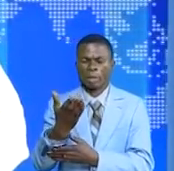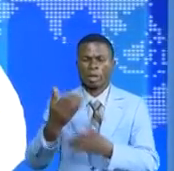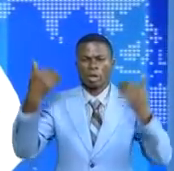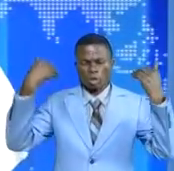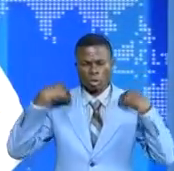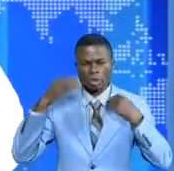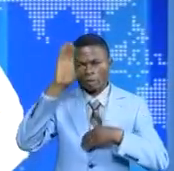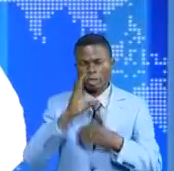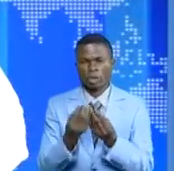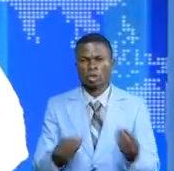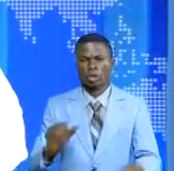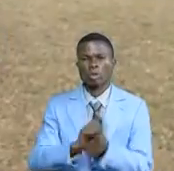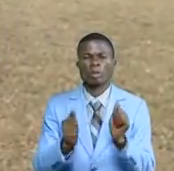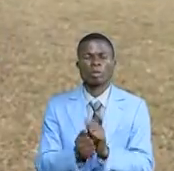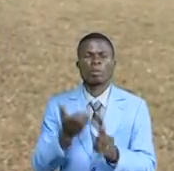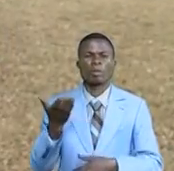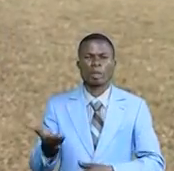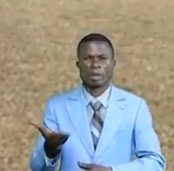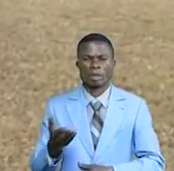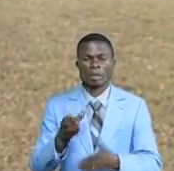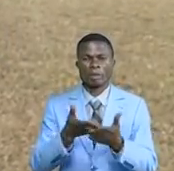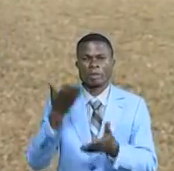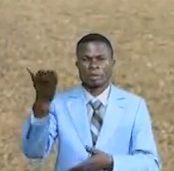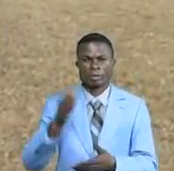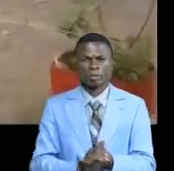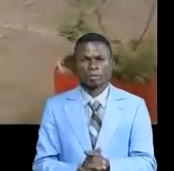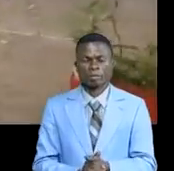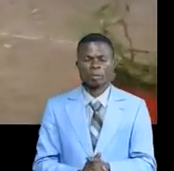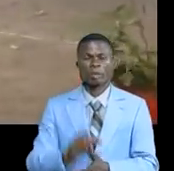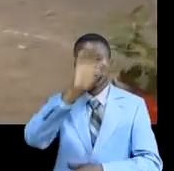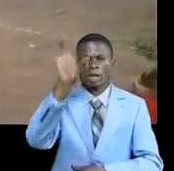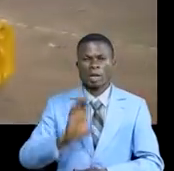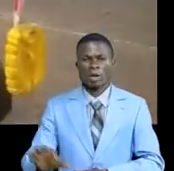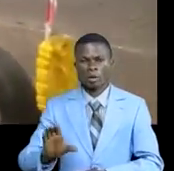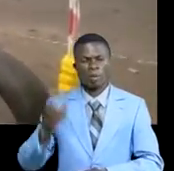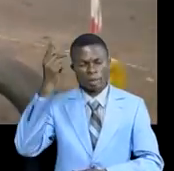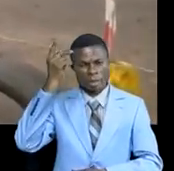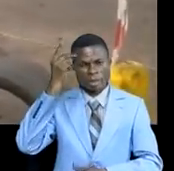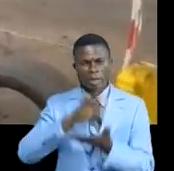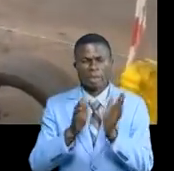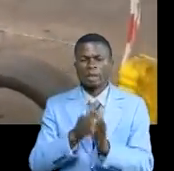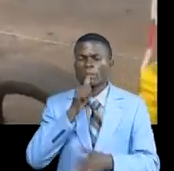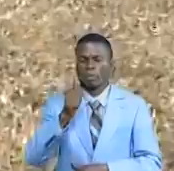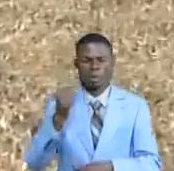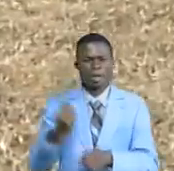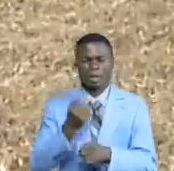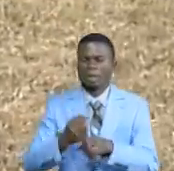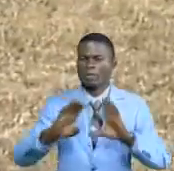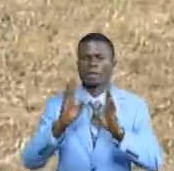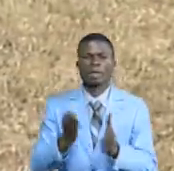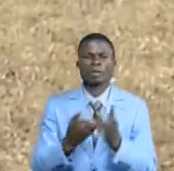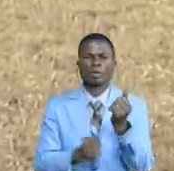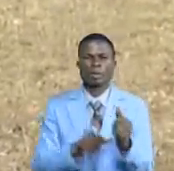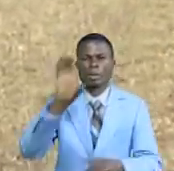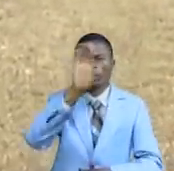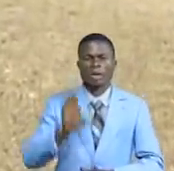décideurs. Patrice Chaco pour le reportage. Revêtir de la plus belle robe toutes les commis de Kinshasa est le devoir de tout citoyen. La commune